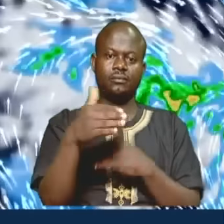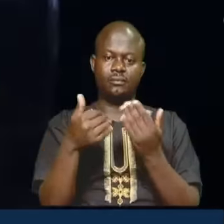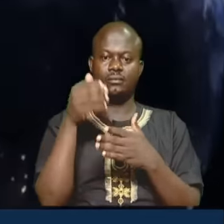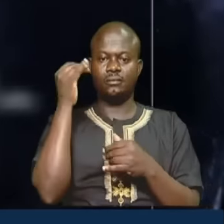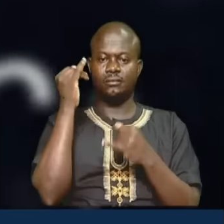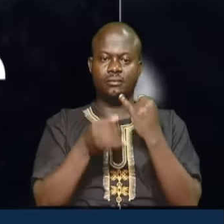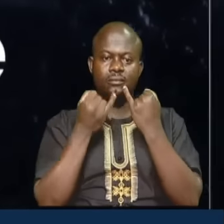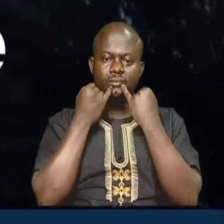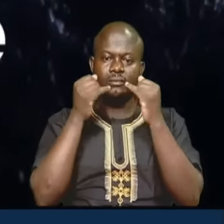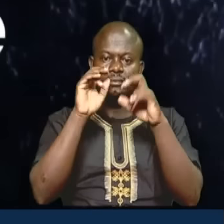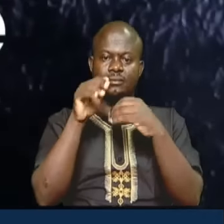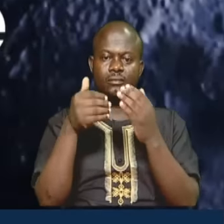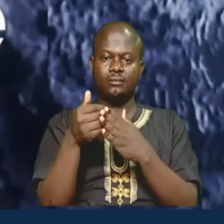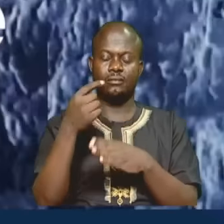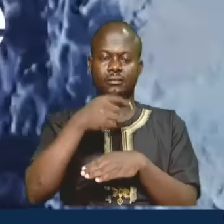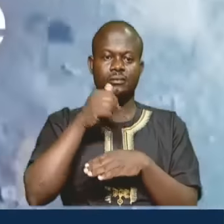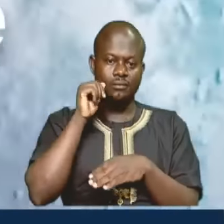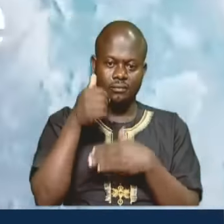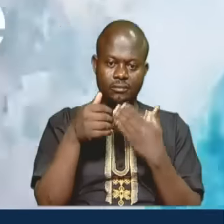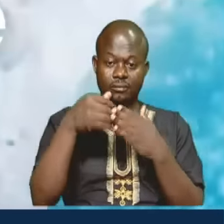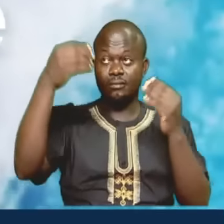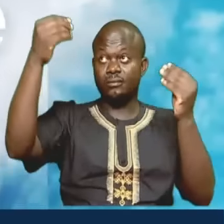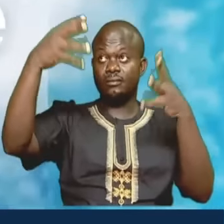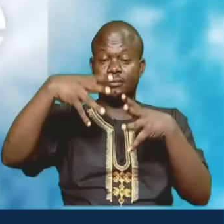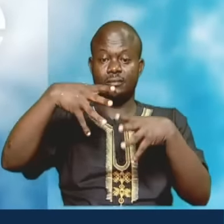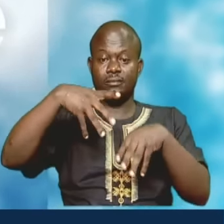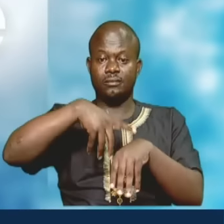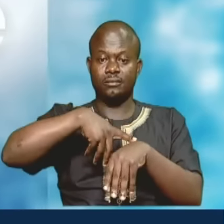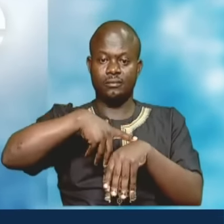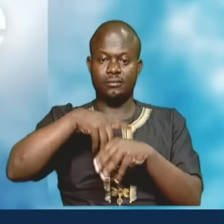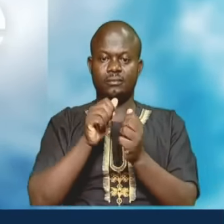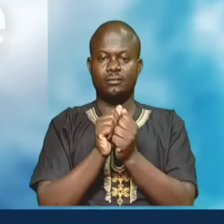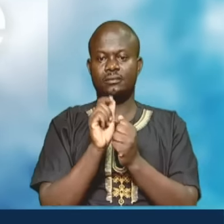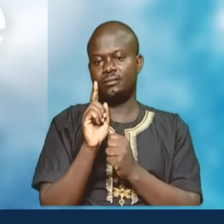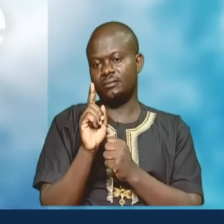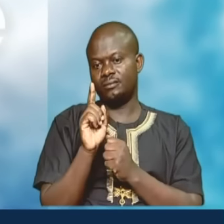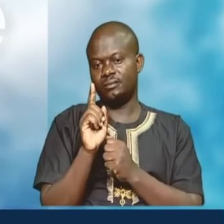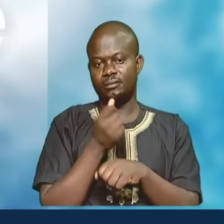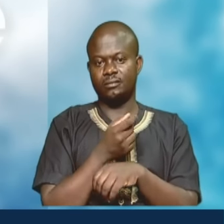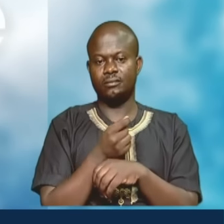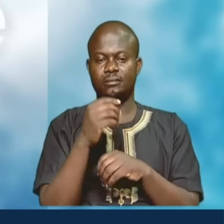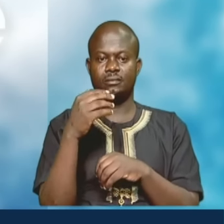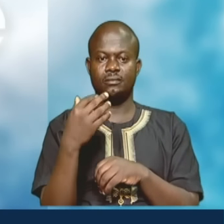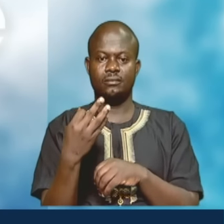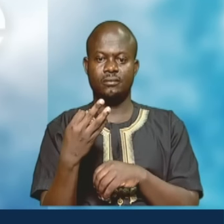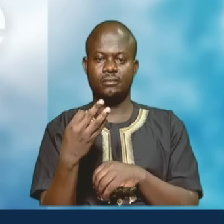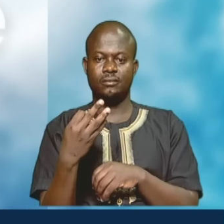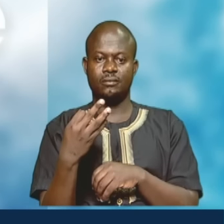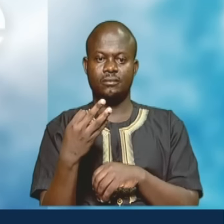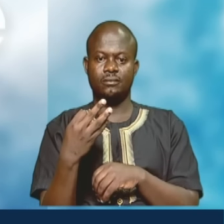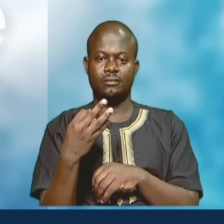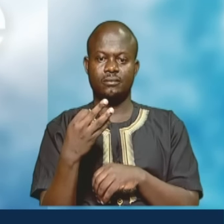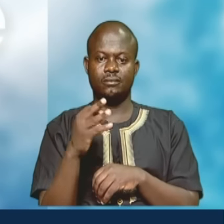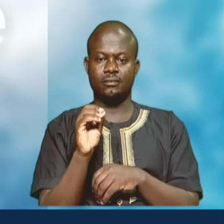dusoze tubabwira yuko ku munsi w'ejo izuba rizarasa ku isaha y'isaha 11 n'iminota 34